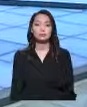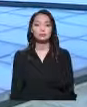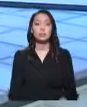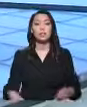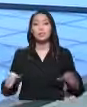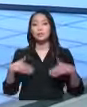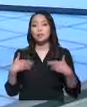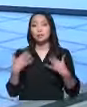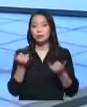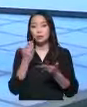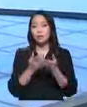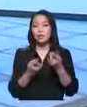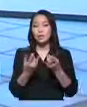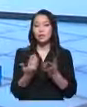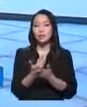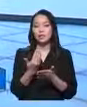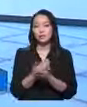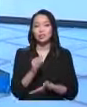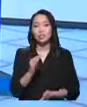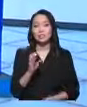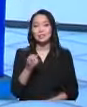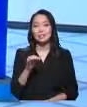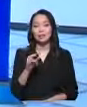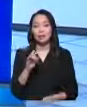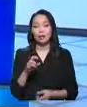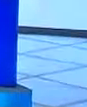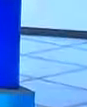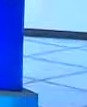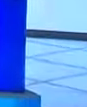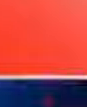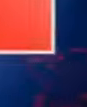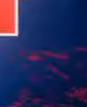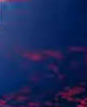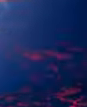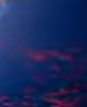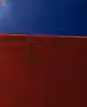Здравствуйте, в эфире новости. В студии работает Жанна Сейтхан и коротко о главном.